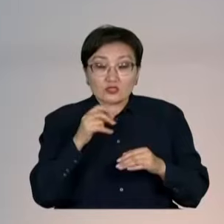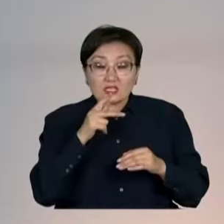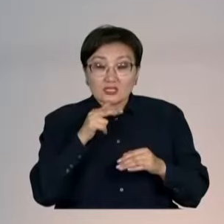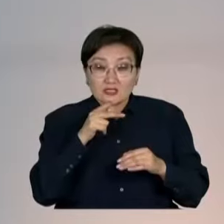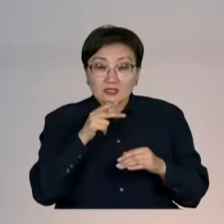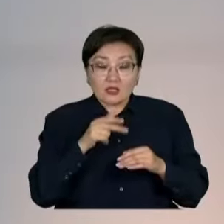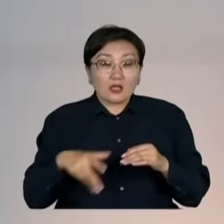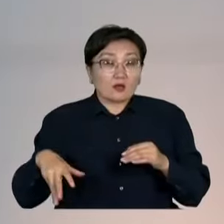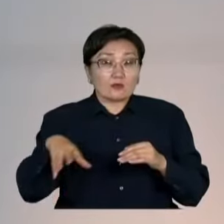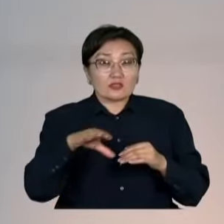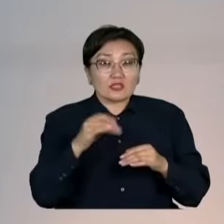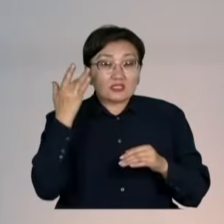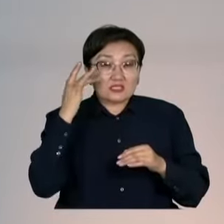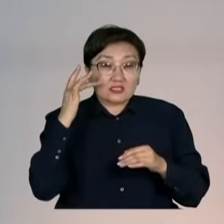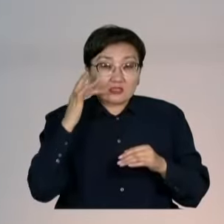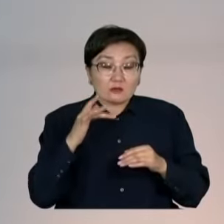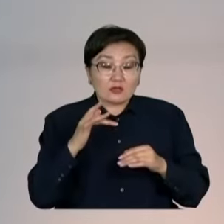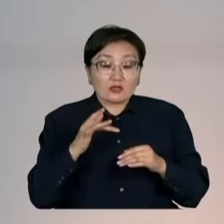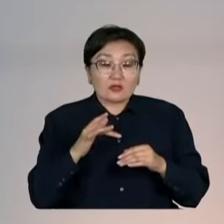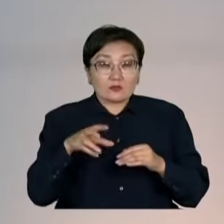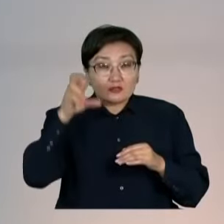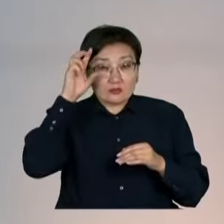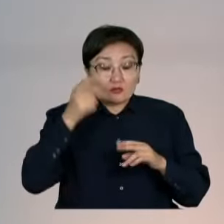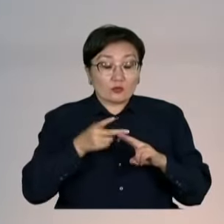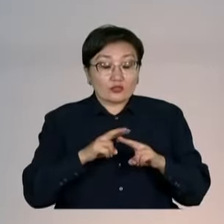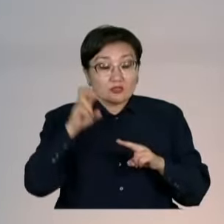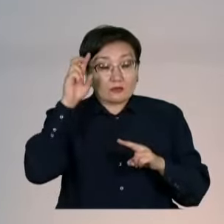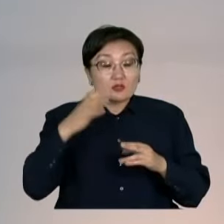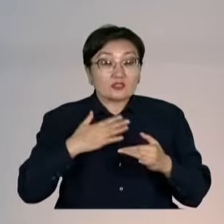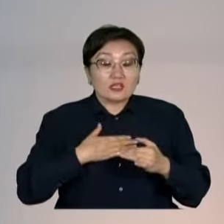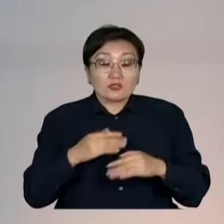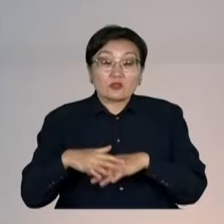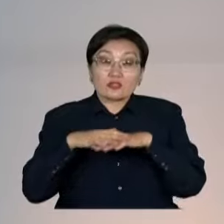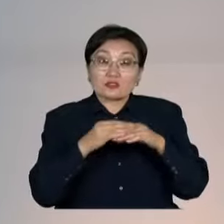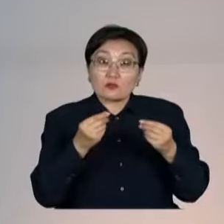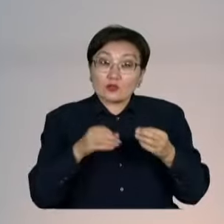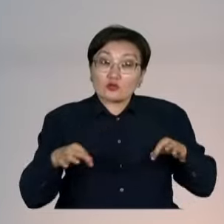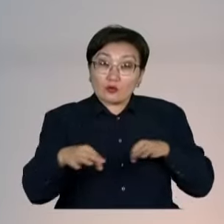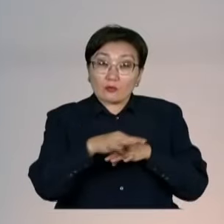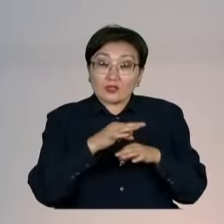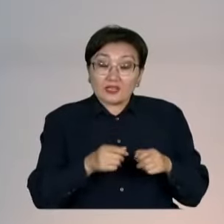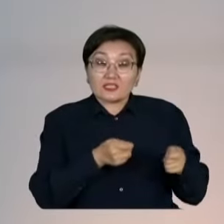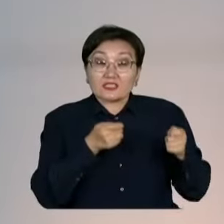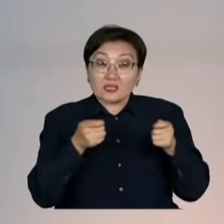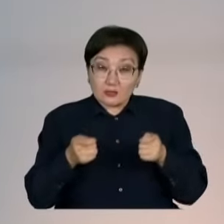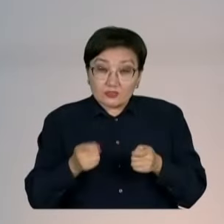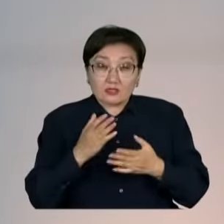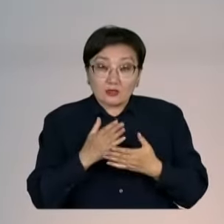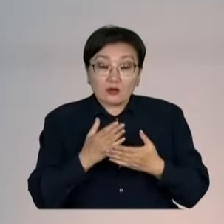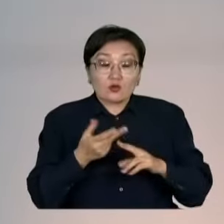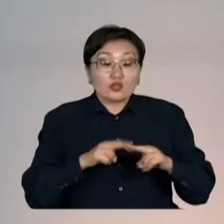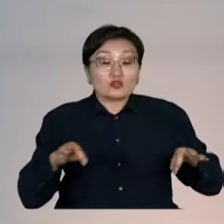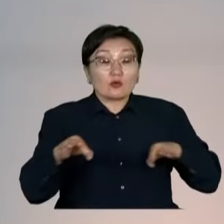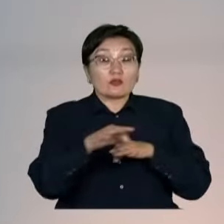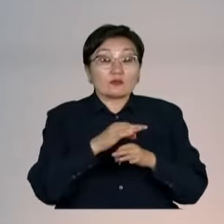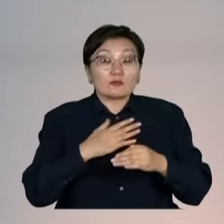ғой. Барлық осы США деген бөлімдерден, осы мемлекеттерден бізге инвестициялық жобалар келіп жатыр. Сол жобаларды біз өзіміз,